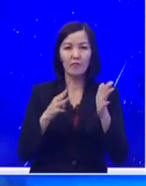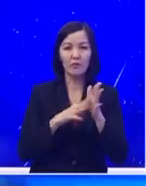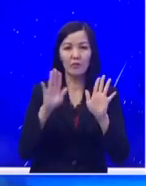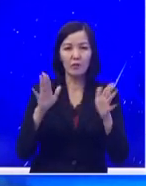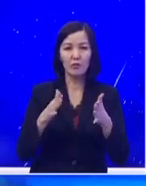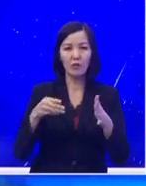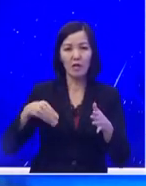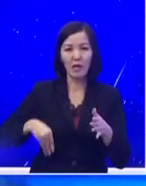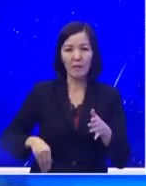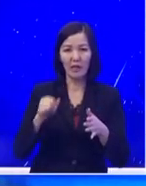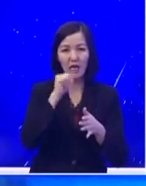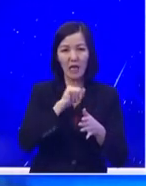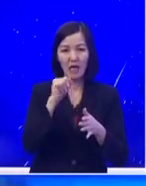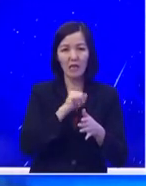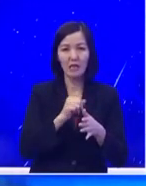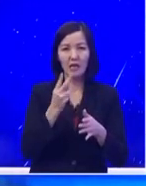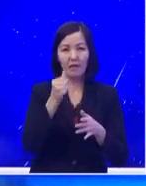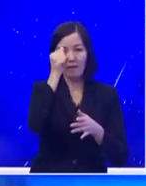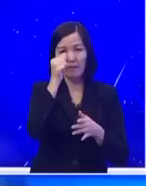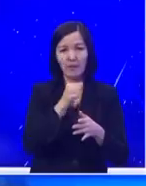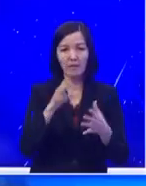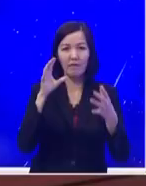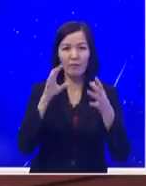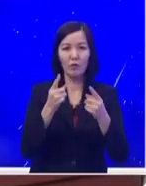выявления карманных краж. За последние 2 месяца в